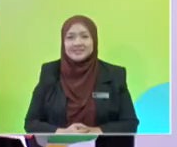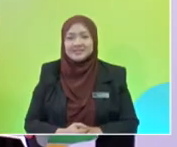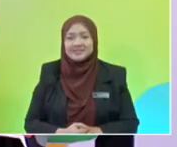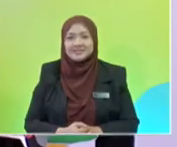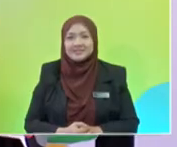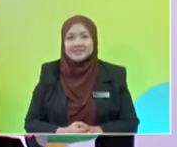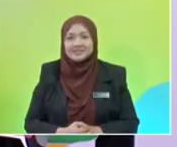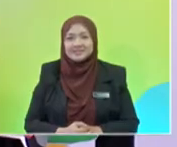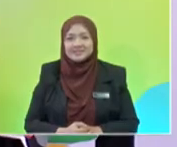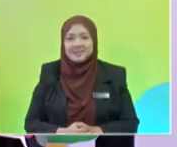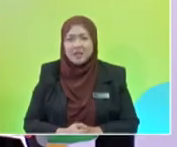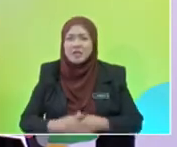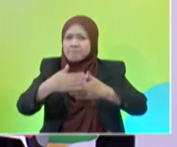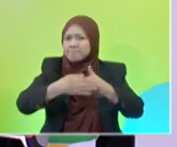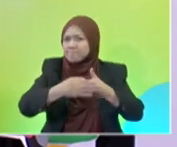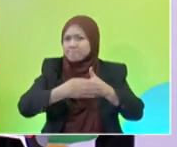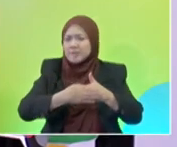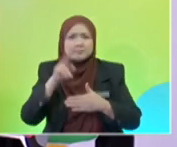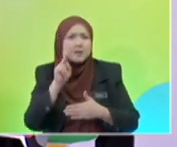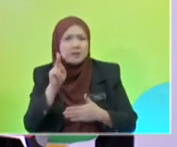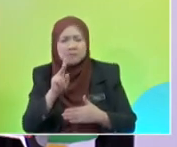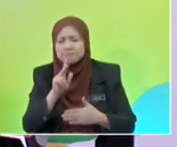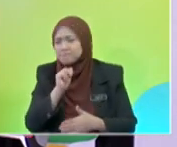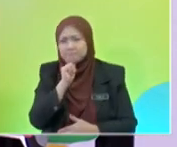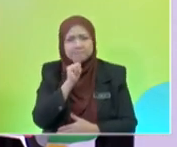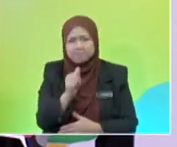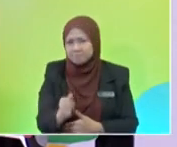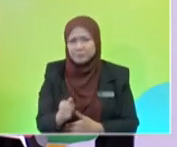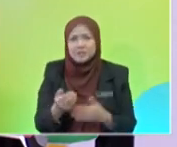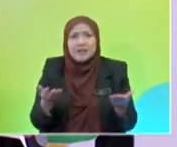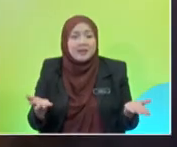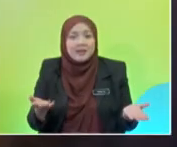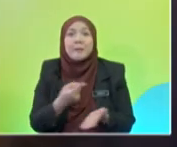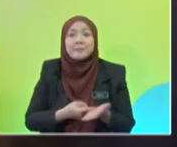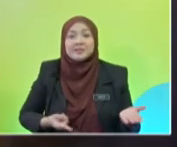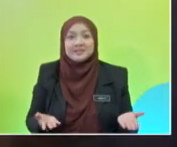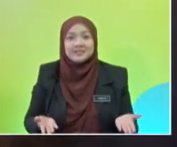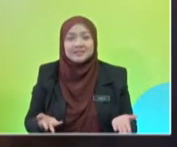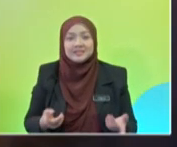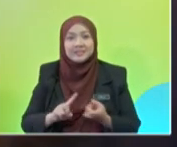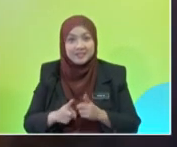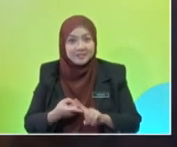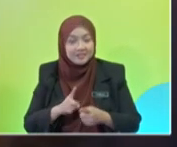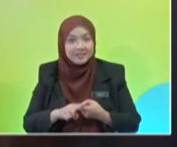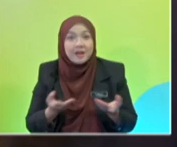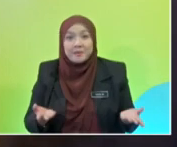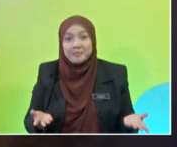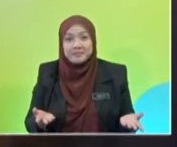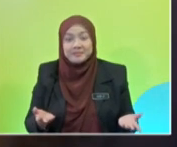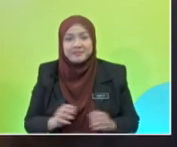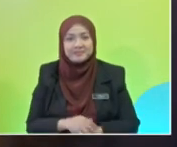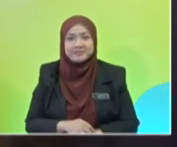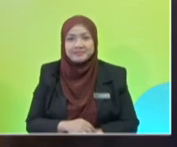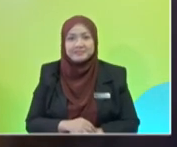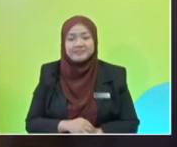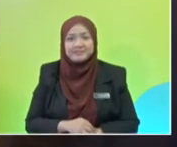bukan lagi satu untuk raka-rekan ini yuk kita daripada kategori lampu